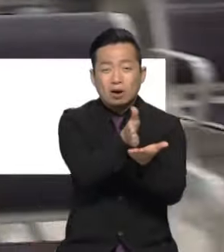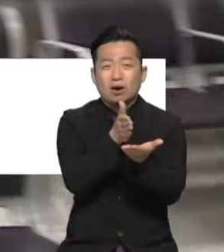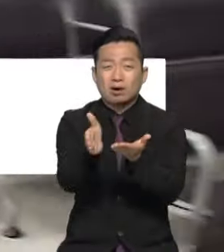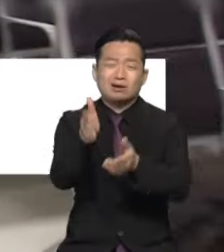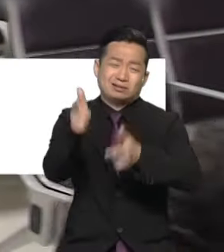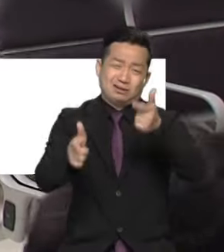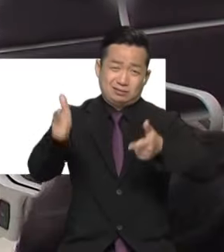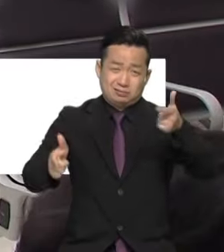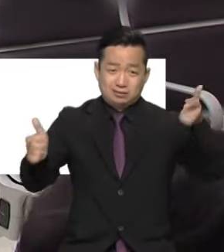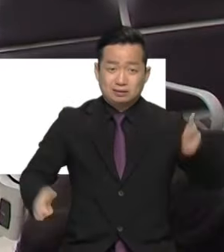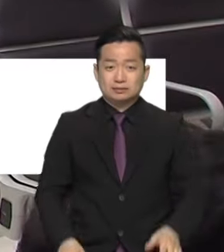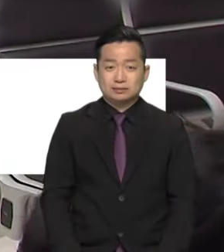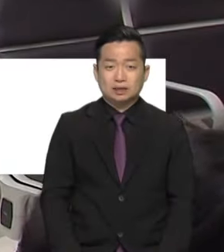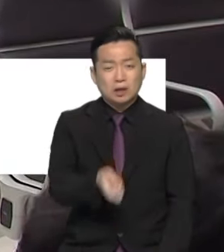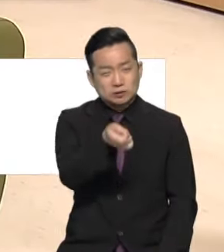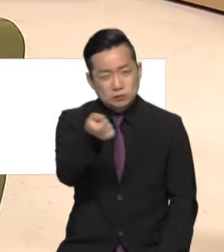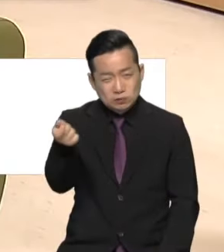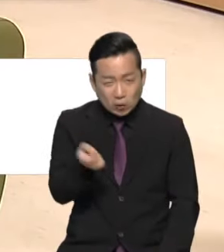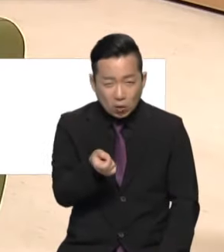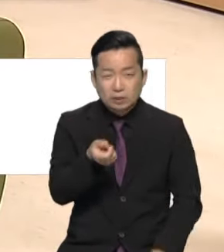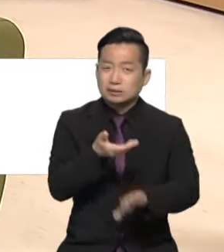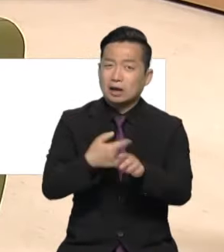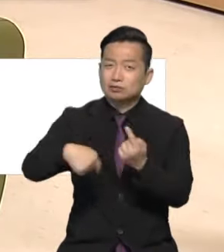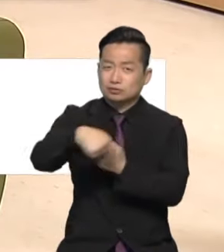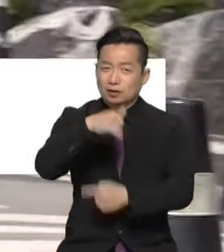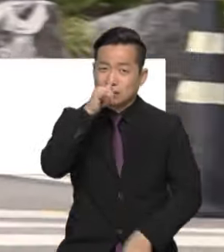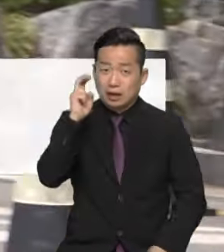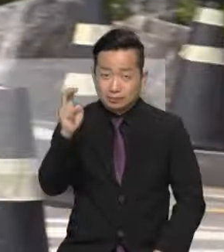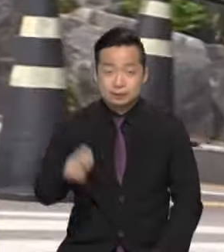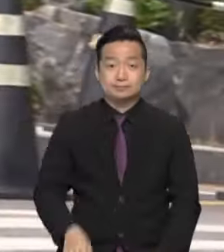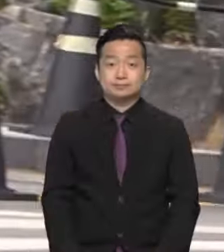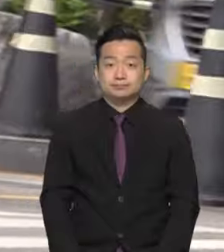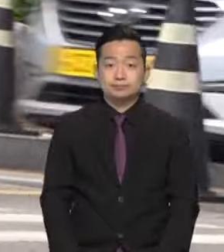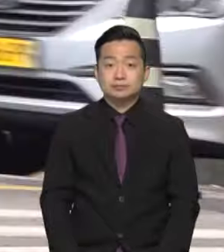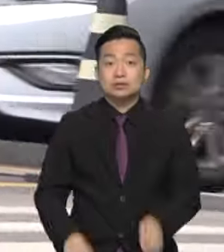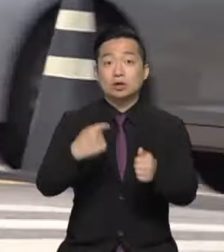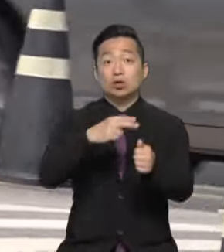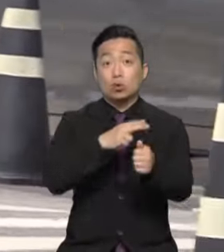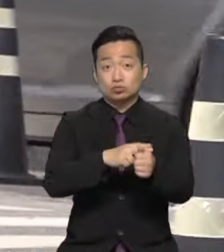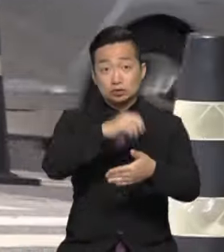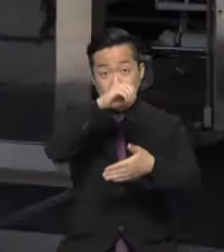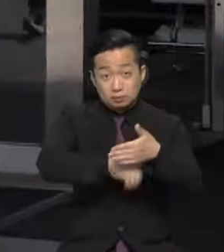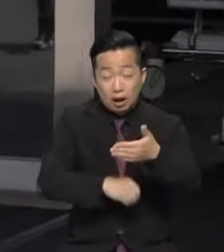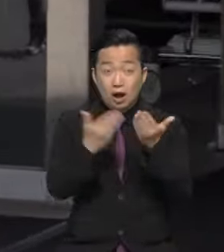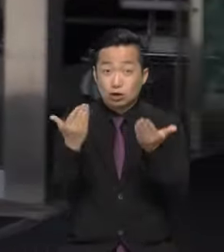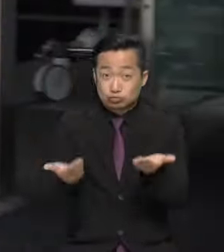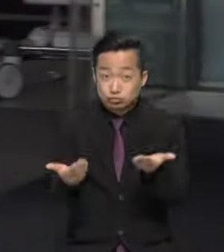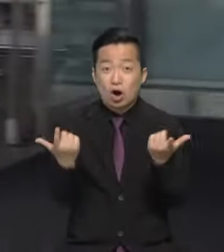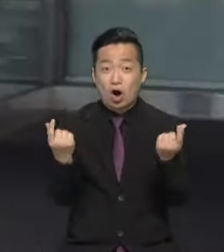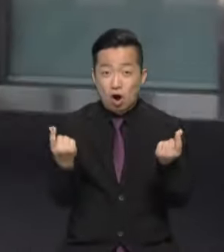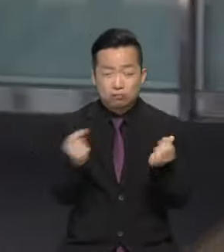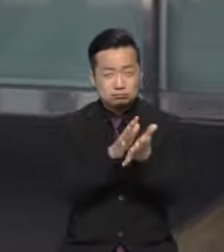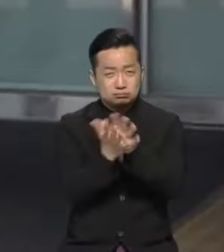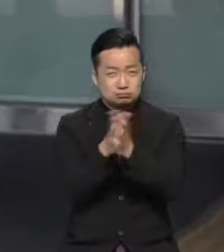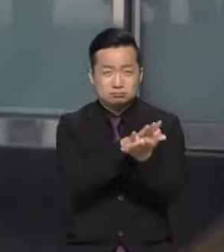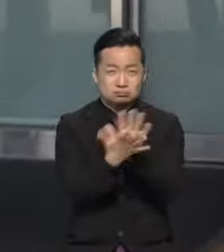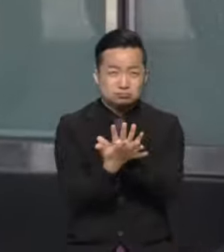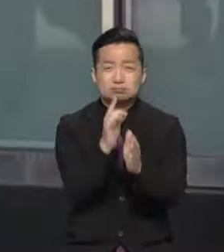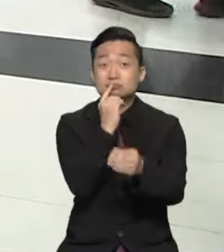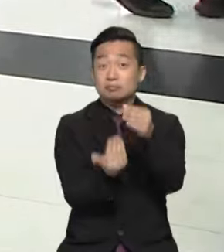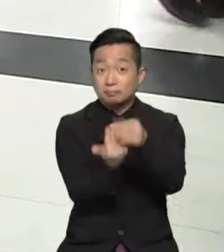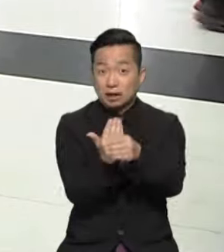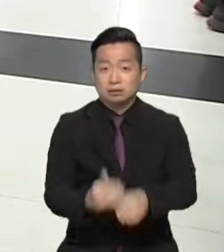다릅니다. 조금씩 좀 다르게 아마 운영이 될것 같은. 교수들의 사직, 휴진 같은 변수가 계속 불거지는